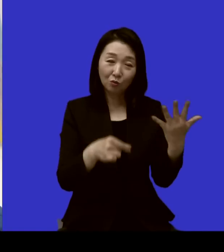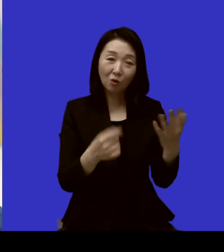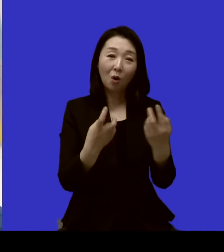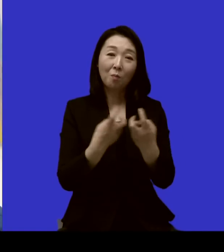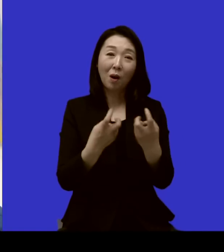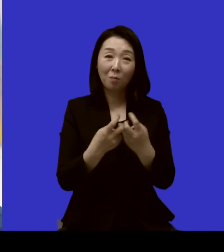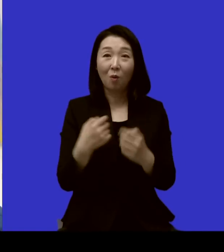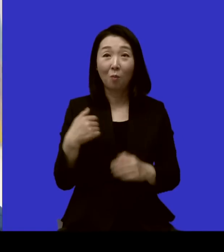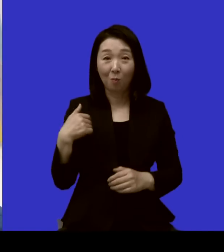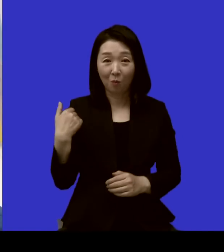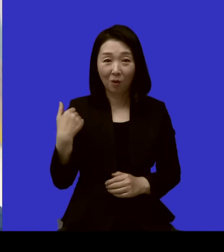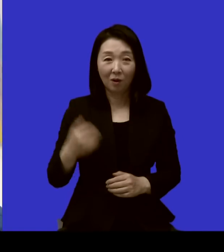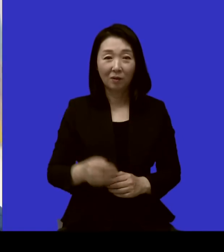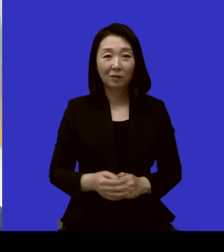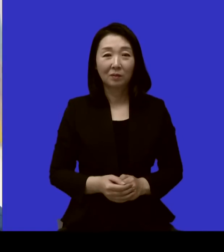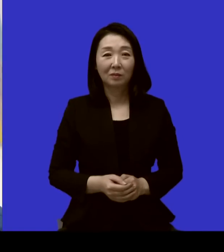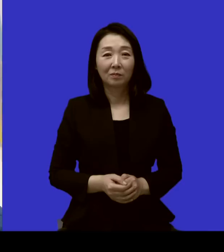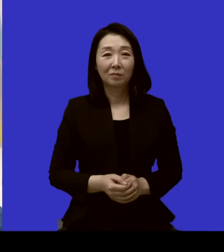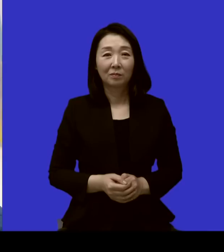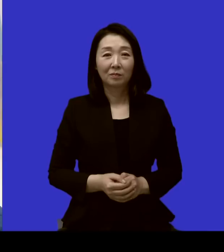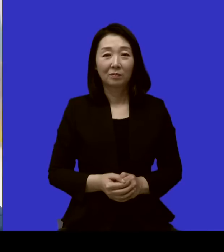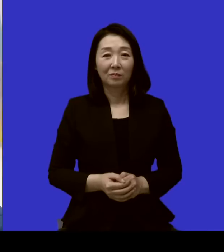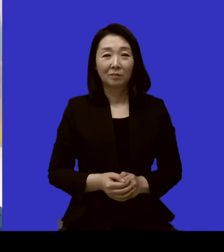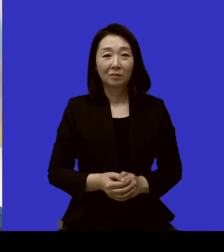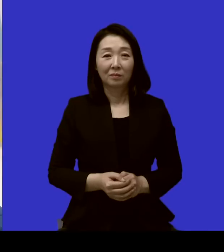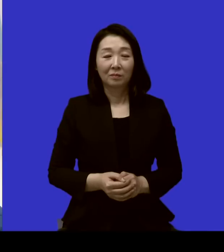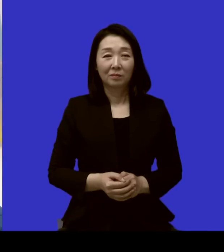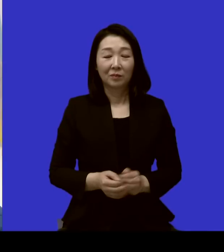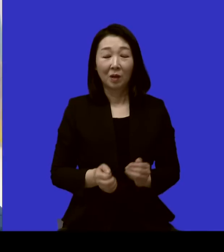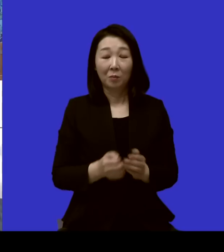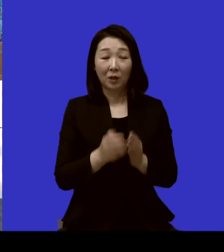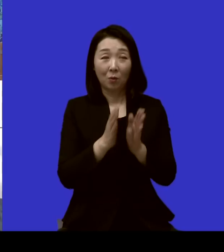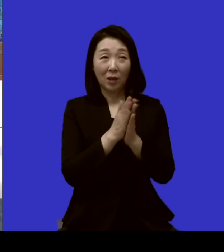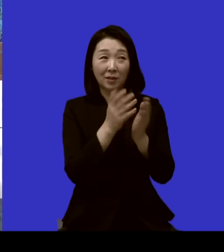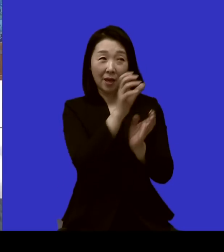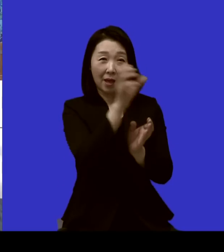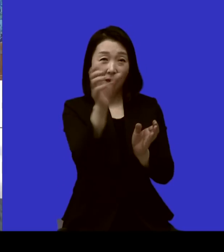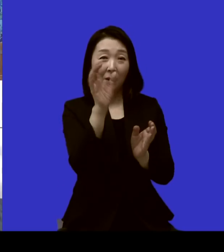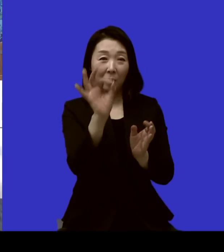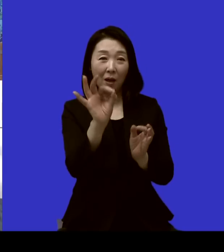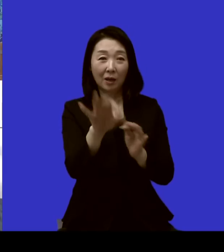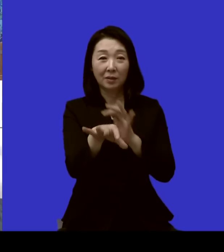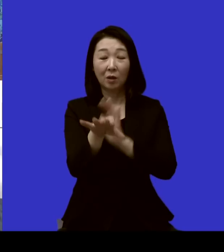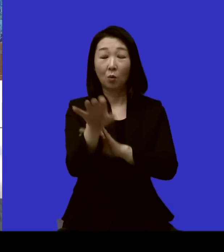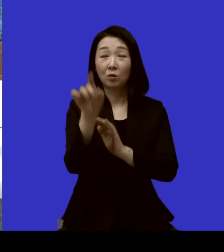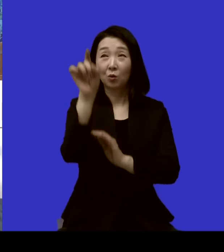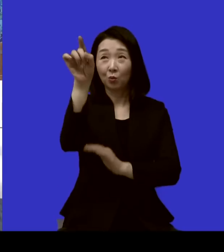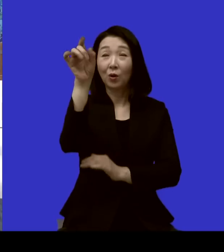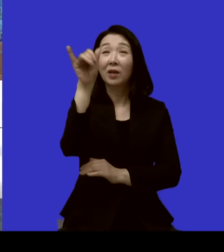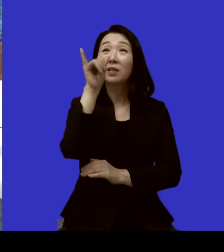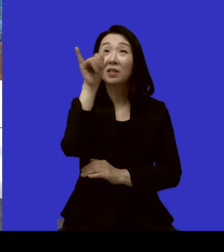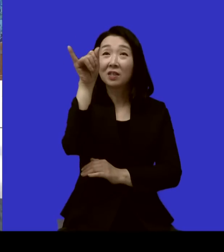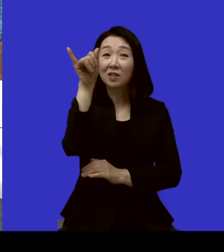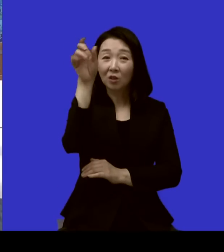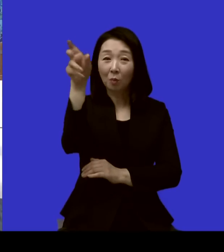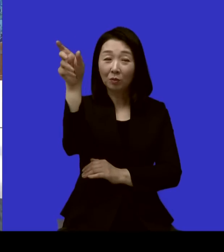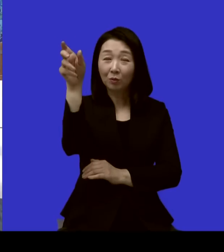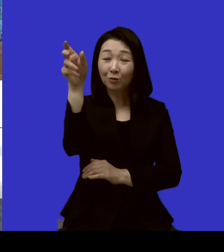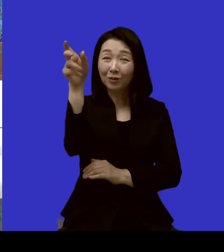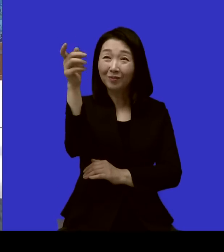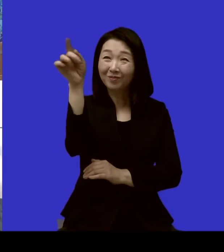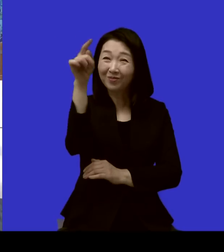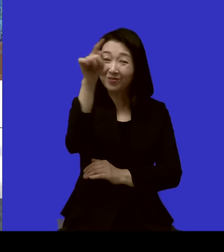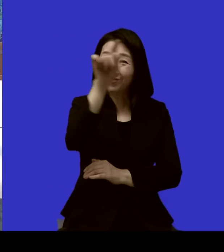방법을 전혀 몰랐기 때문에 네. 그 이렇게 서가에 보면은 그냥 가장 오른쪽에 위에 있는 예. 그 부분부터 이렇게